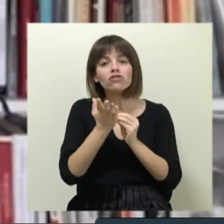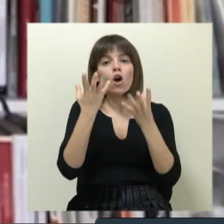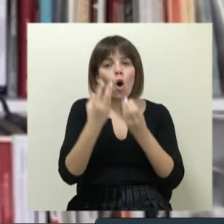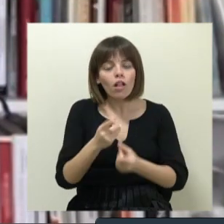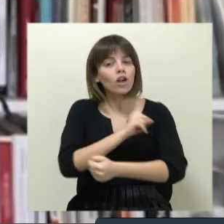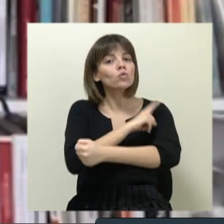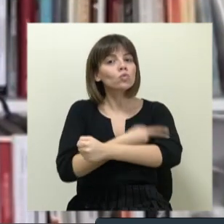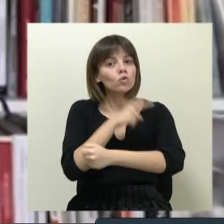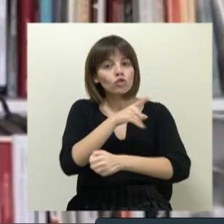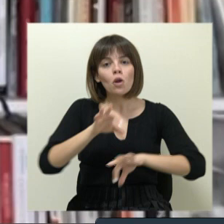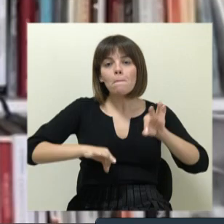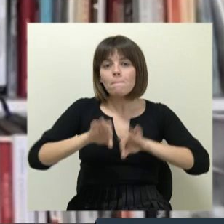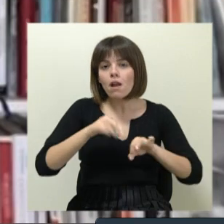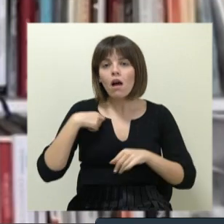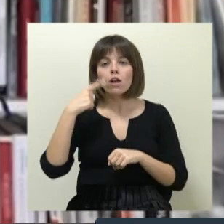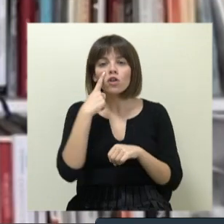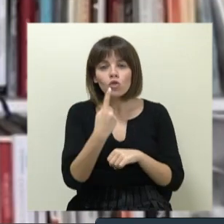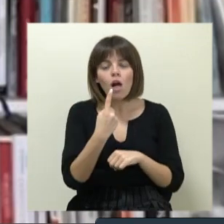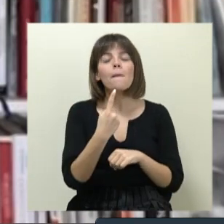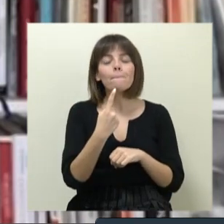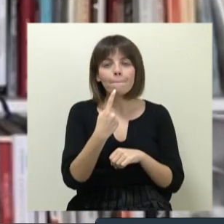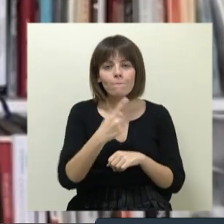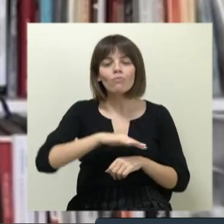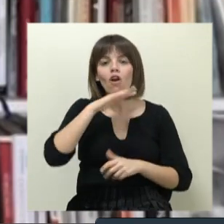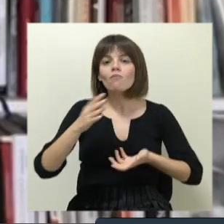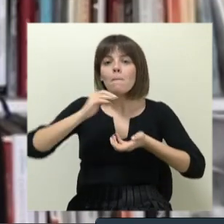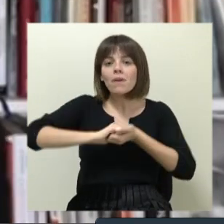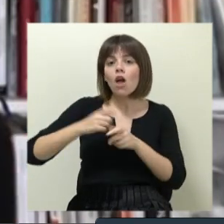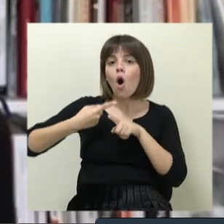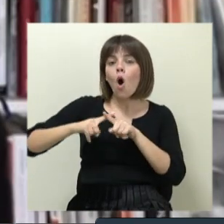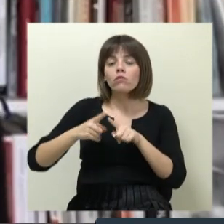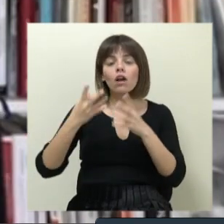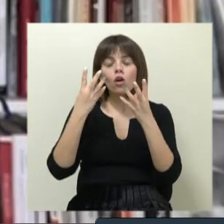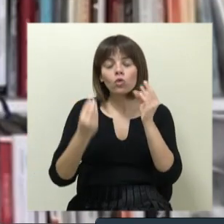ve güçlü stratejik bir şekilde Avrupa Birliği ile ortaklık kurduğundan bahsedebiliriz.